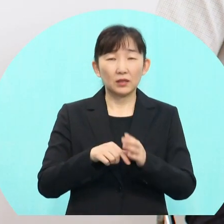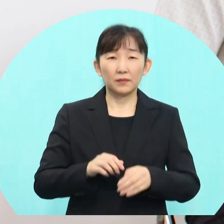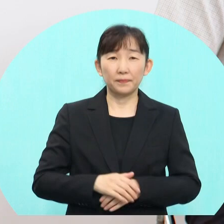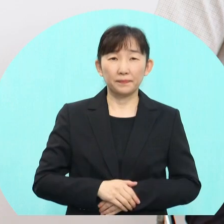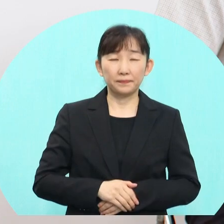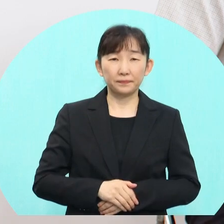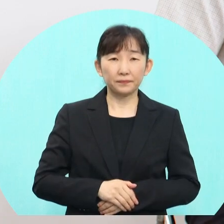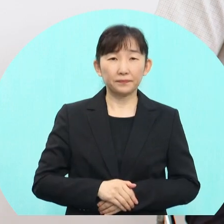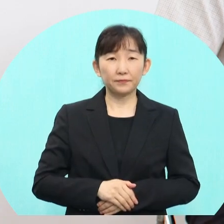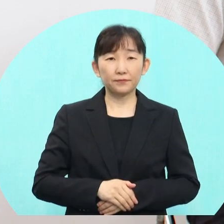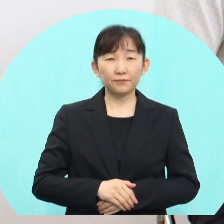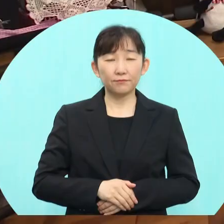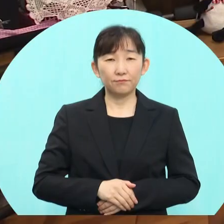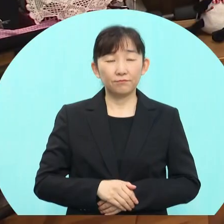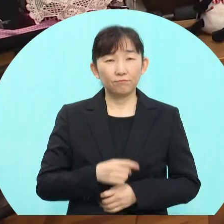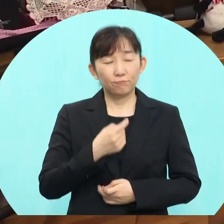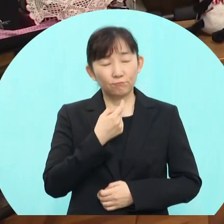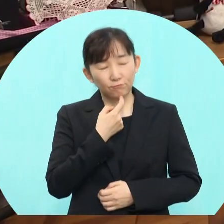あれ